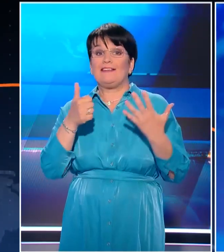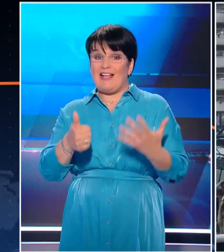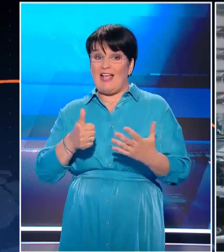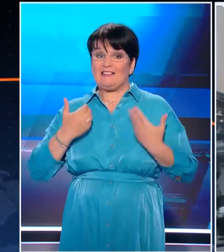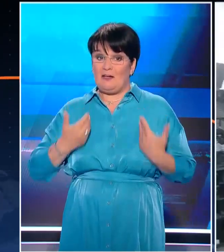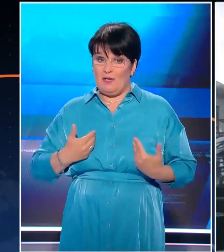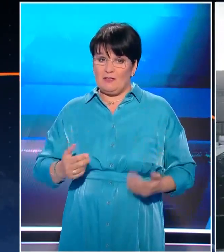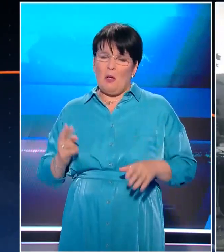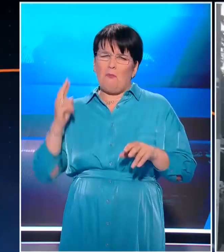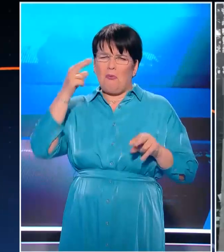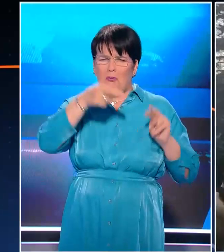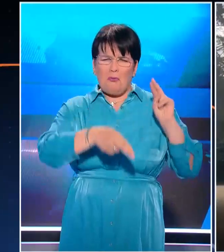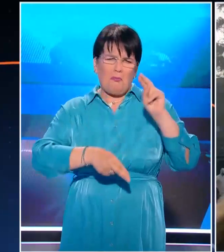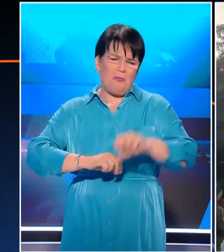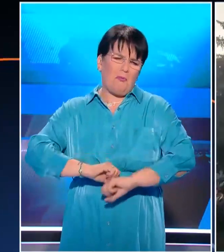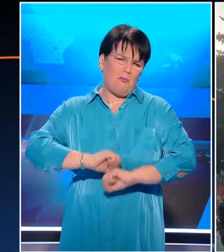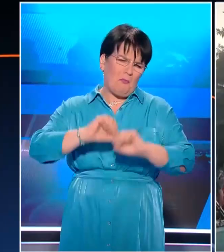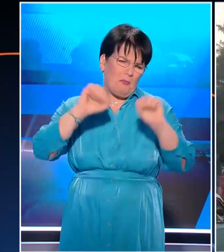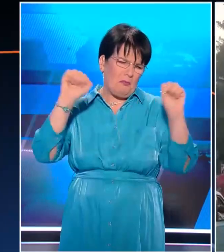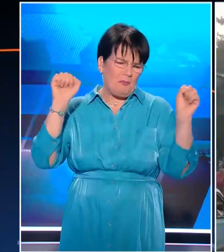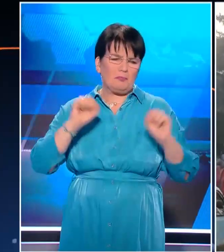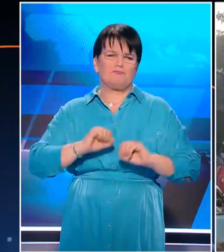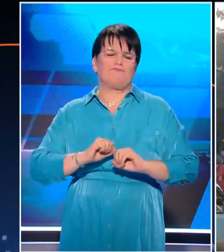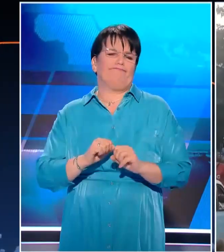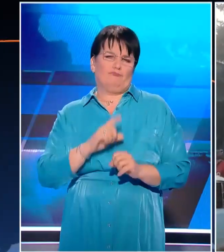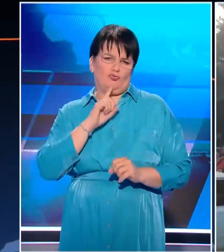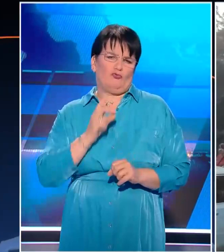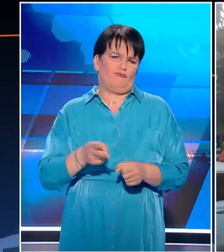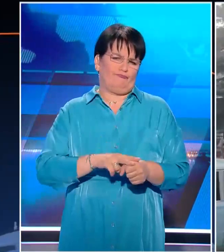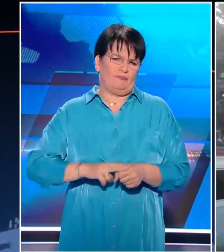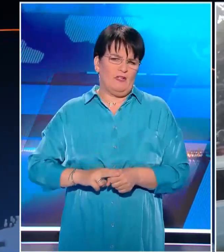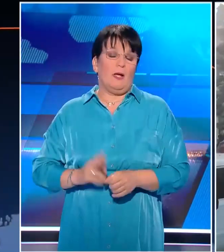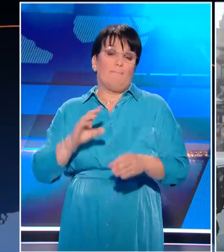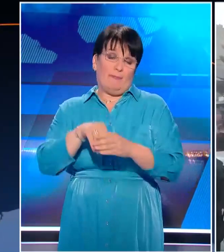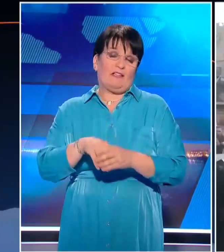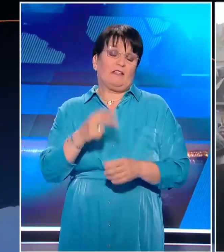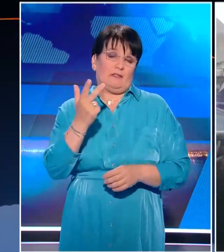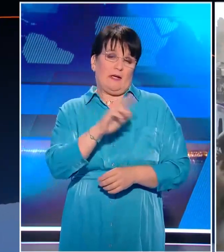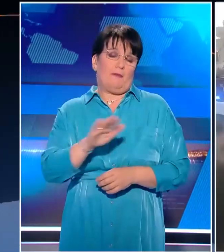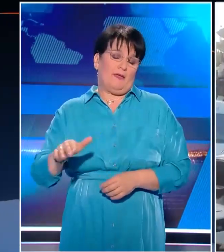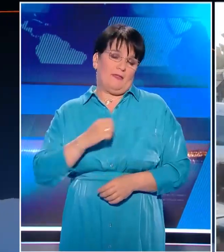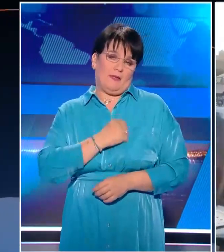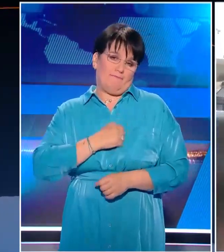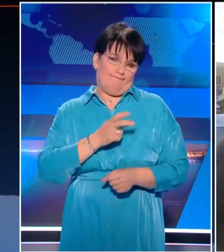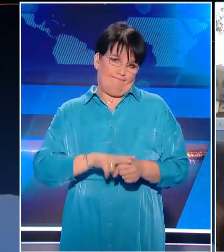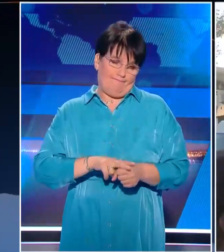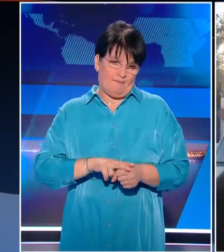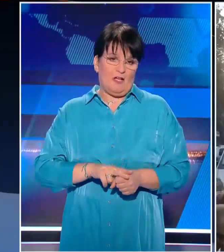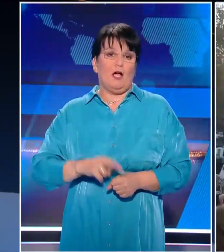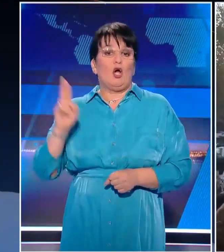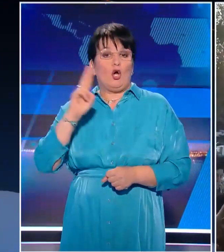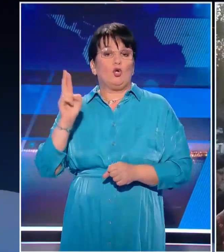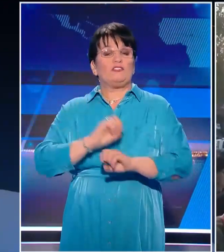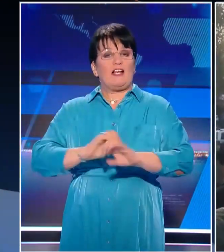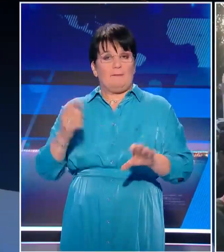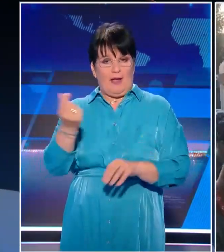με πυράβλους στο κέντρο της πόλης Κραματόρσκ στην Ανατολική Ουκρανία. Μεταξύ των θυμάτων και 3 παιδιά. Τα ρωσικά